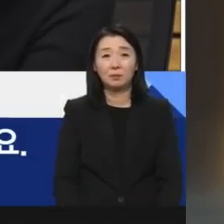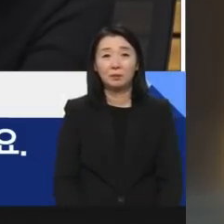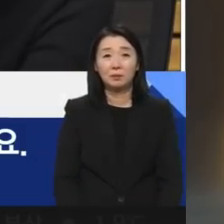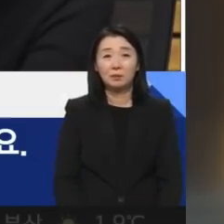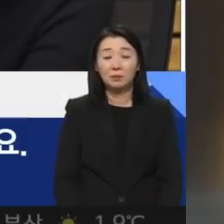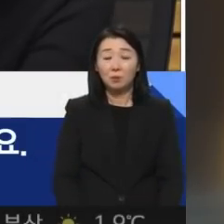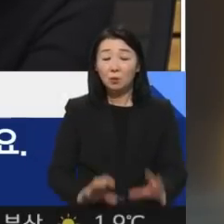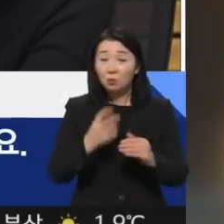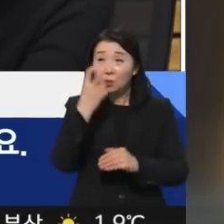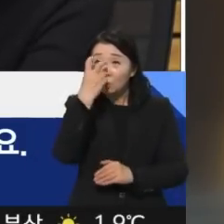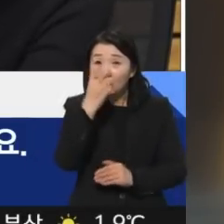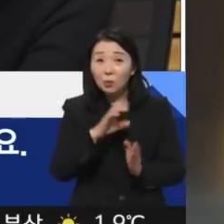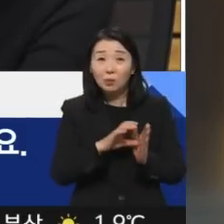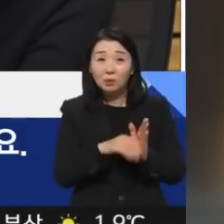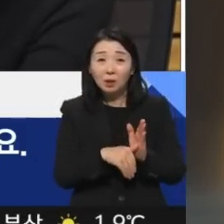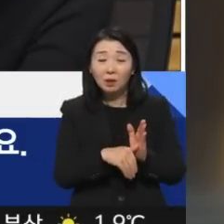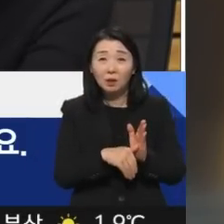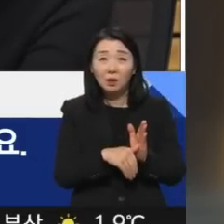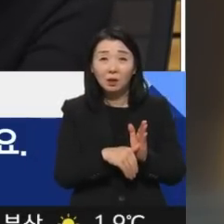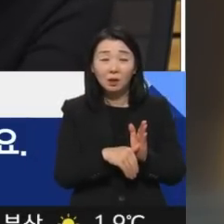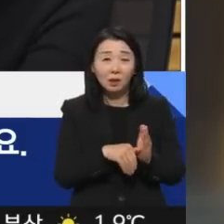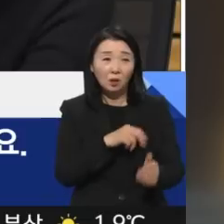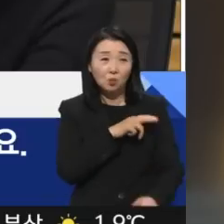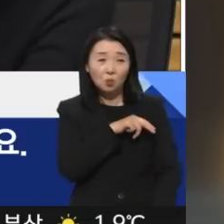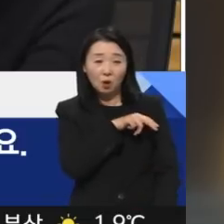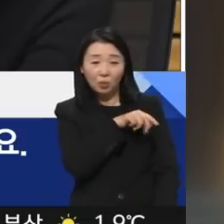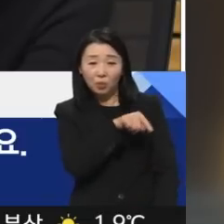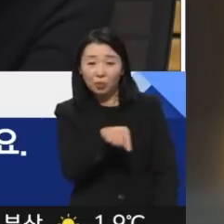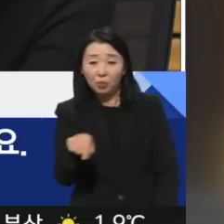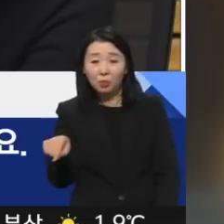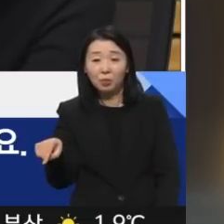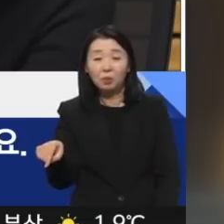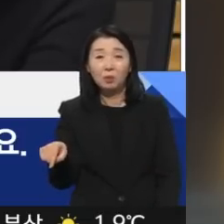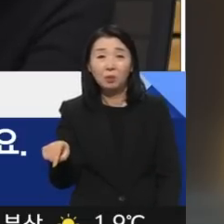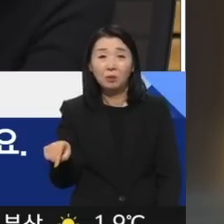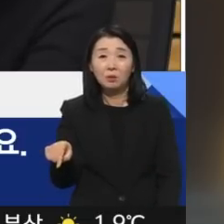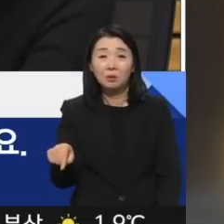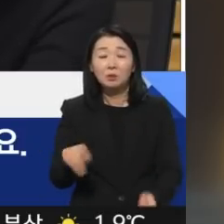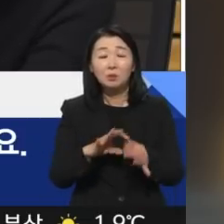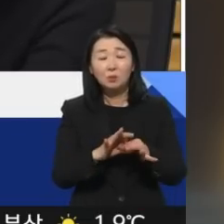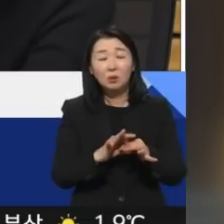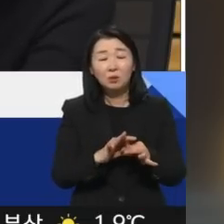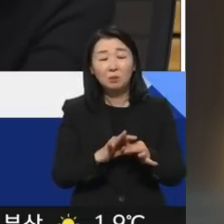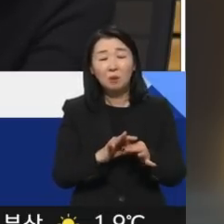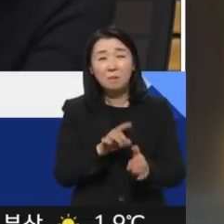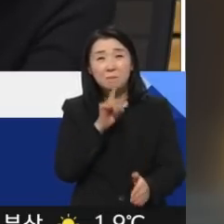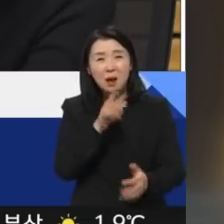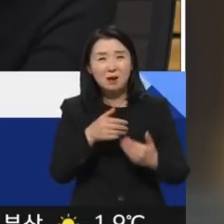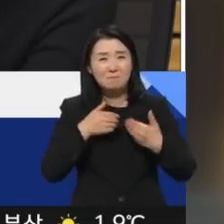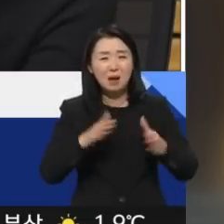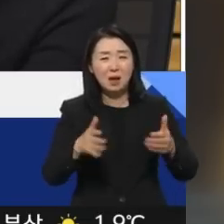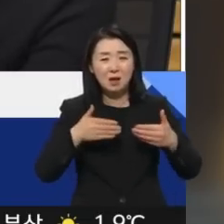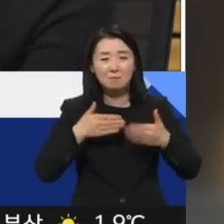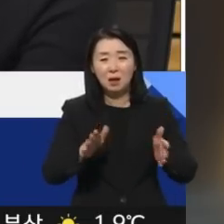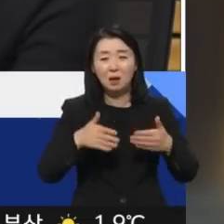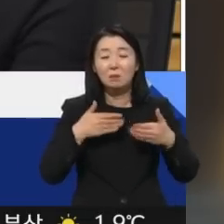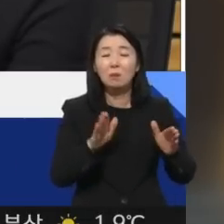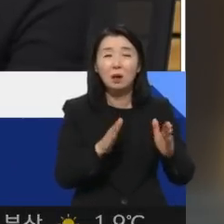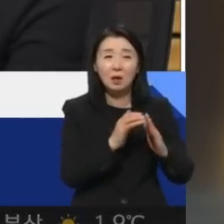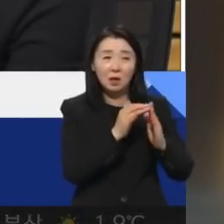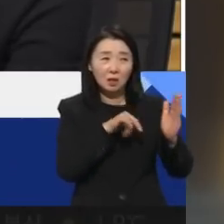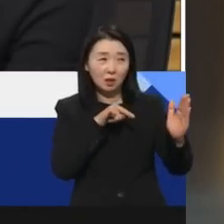우리 국정조사를 하면서 각계 의원들이 이걸 통해서 너무 자극적인 말과 언어들로 오히려 유가족에게